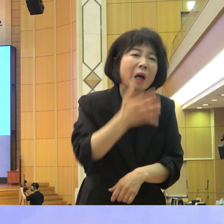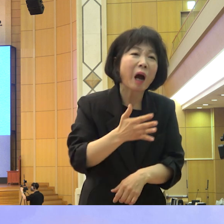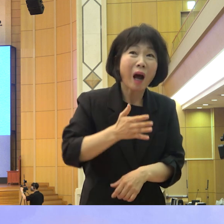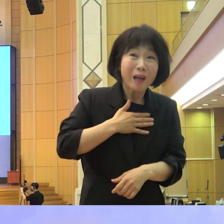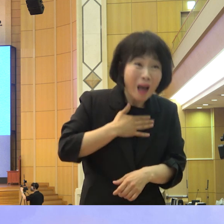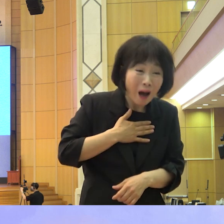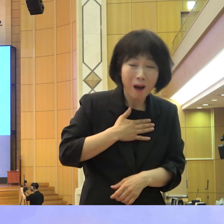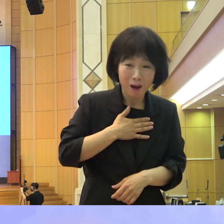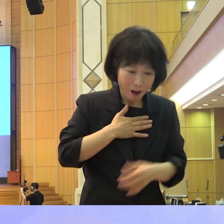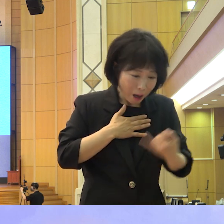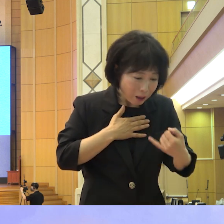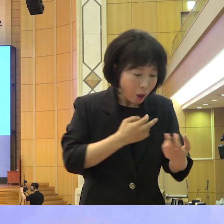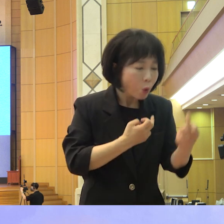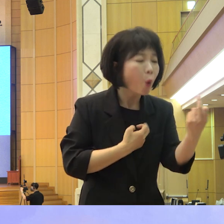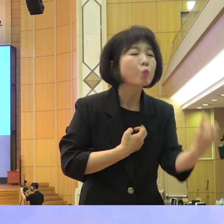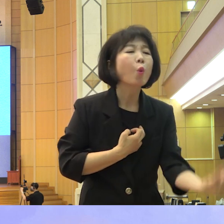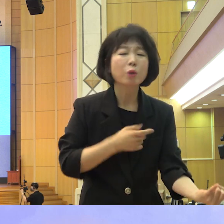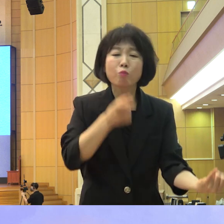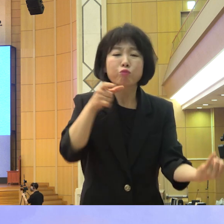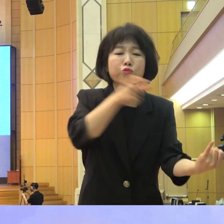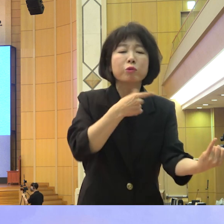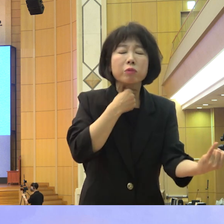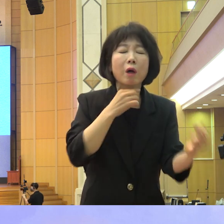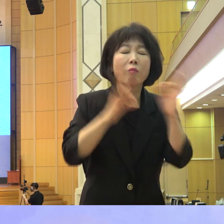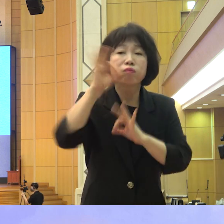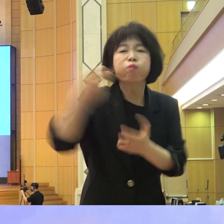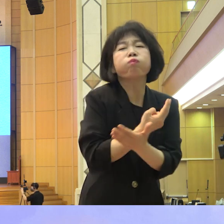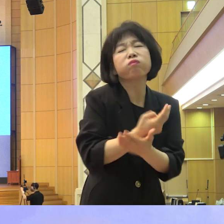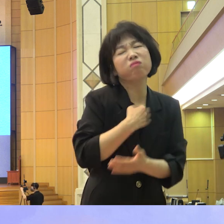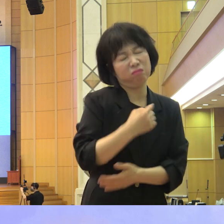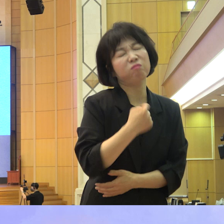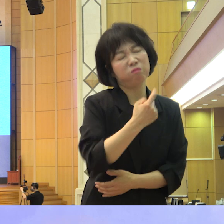사실은 남이에게 물을 주려다가 쏟았어요.